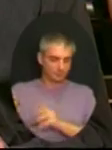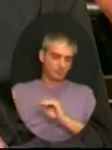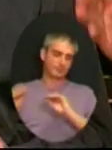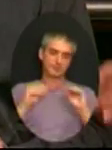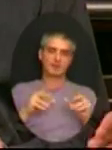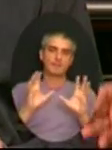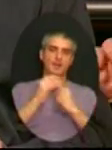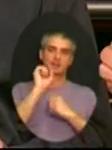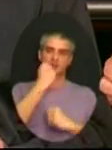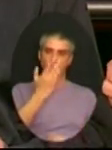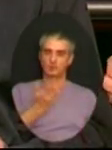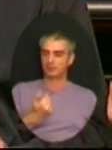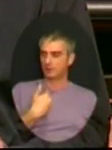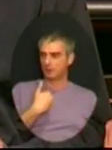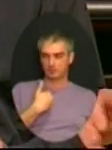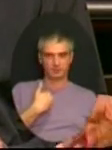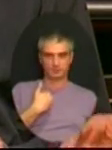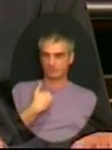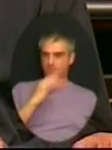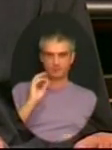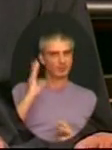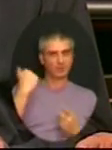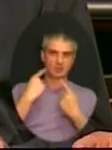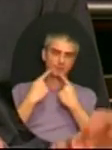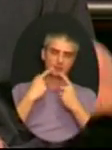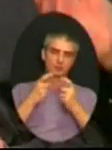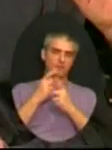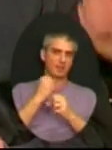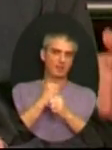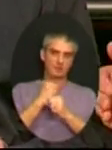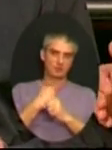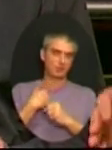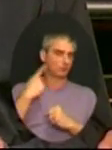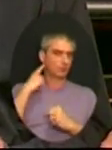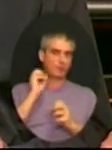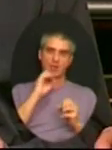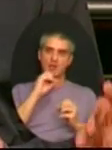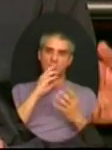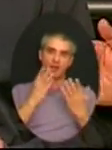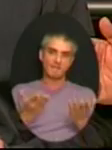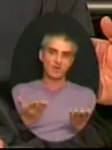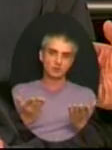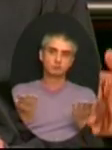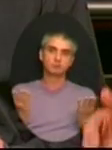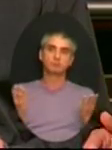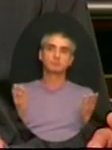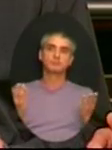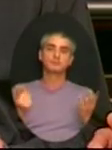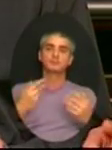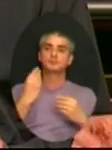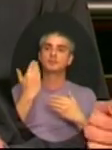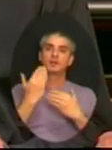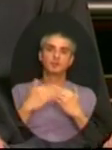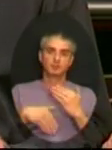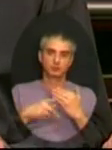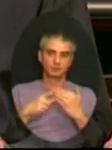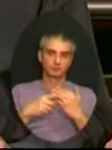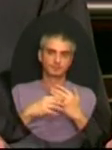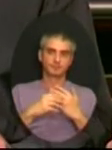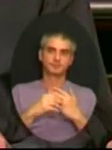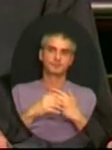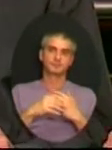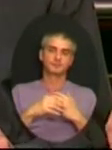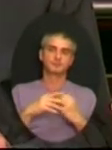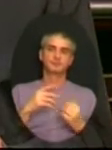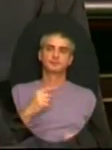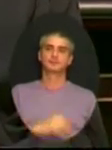בענייני המחנה הציוני. תראי, אני באמת לא הייתי בדיון של העבודה, אני ניזונה מהדלפות. בסופו של דבר, אני חושבת... דחות ומחסות נקרא